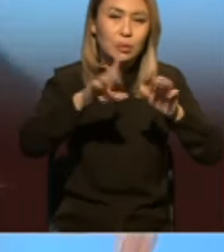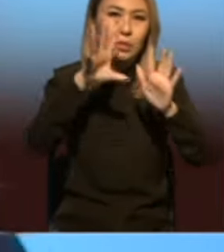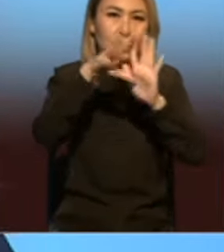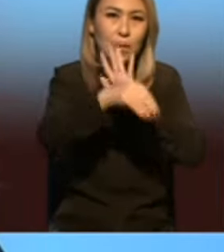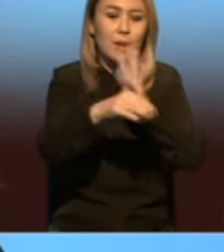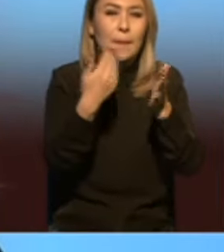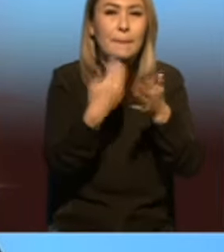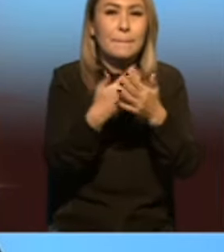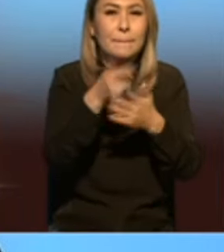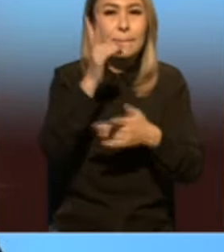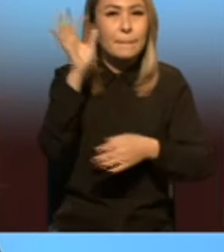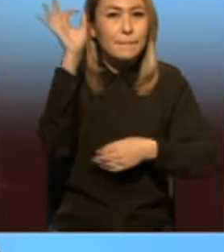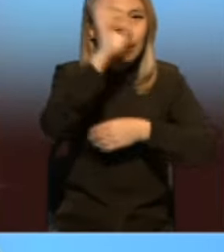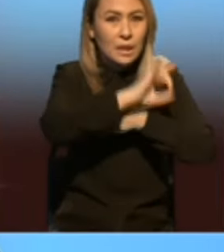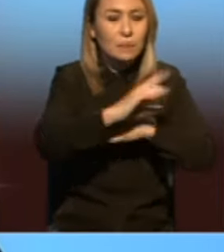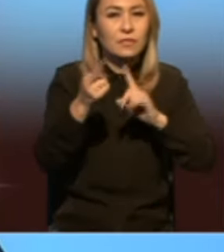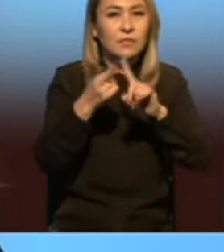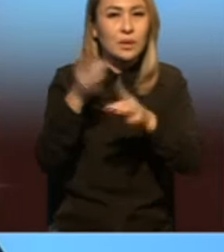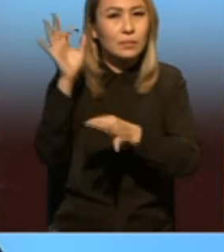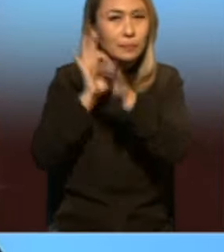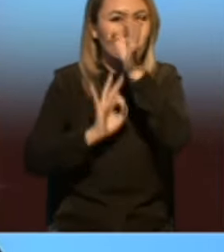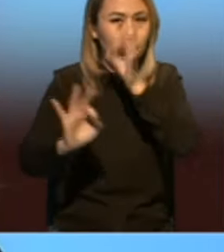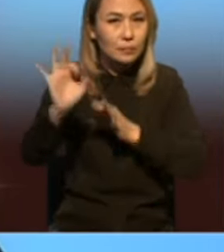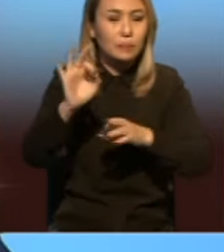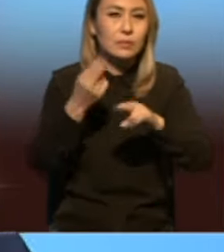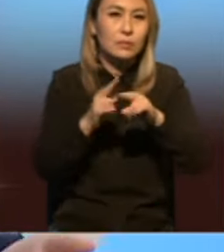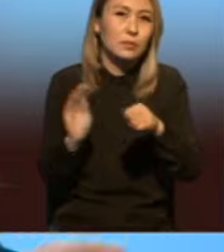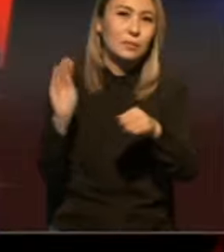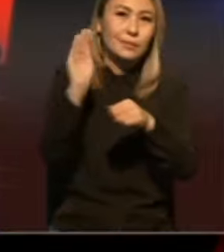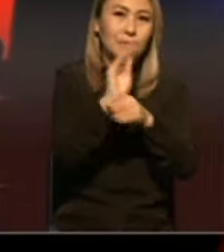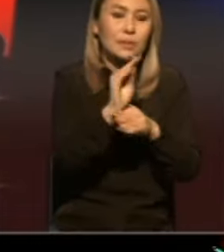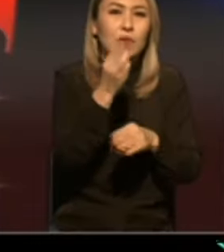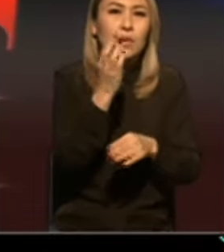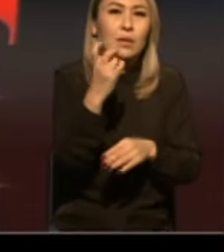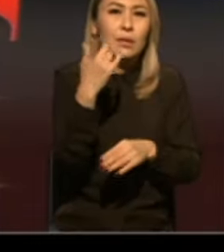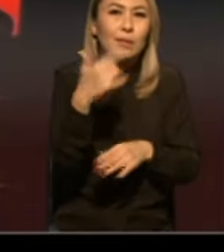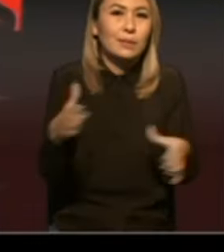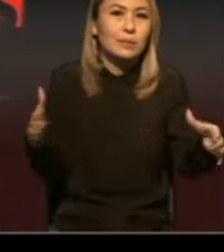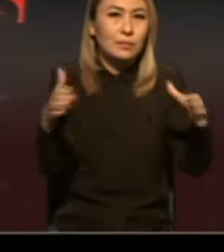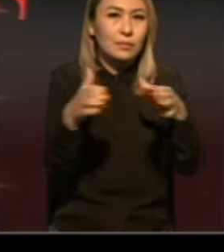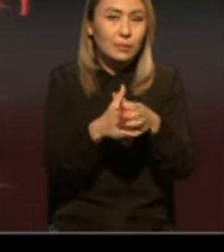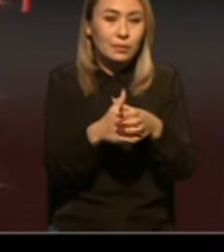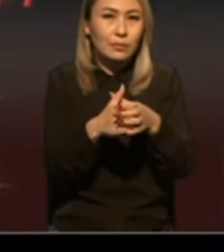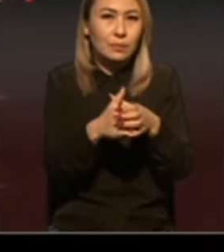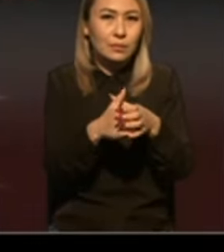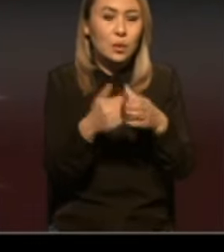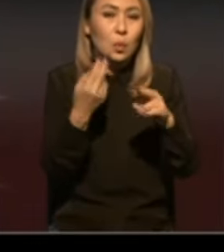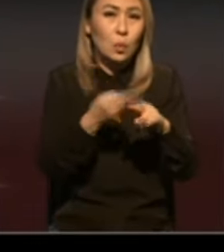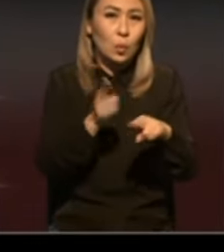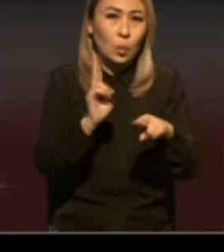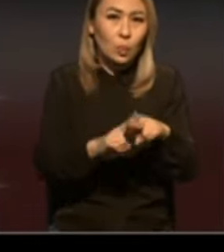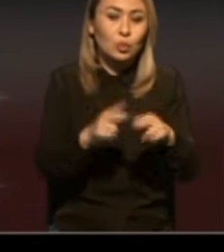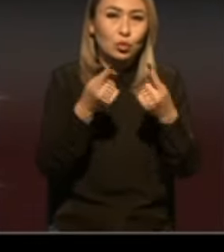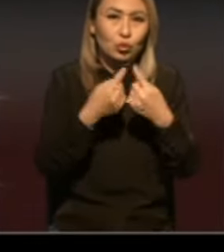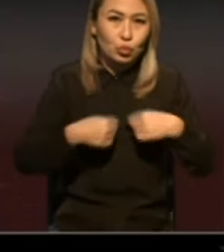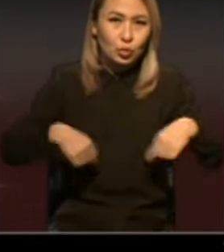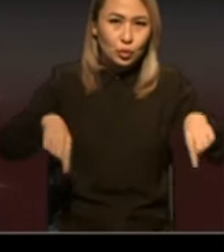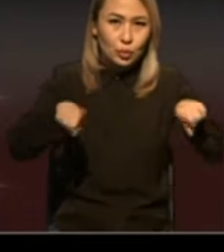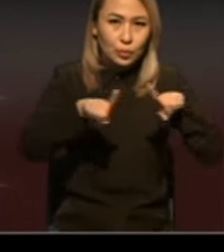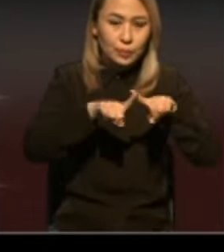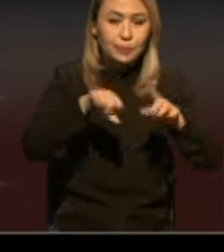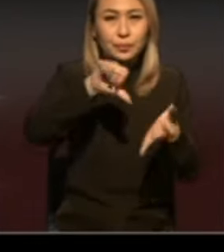Біреуі батысқа қараса, біреуі шығысқа қарайды. Сонымен қатар айталық, Шанхай ынтымақтастығы ұйымы бар. Яғни осы ұйымға